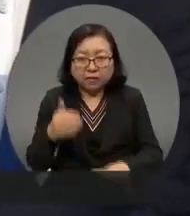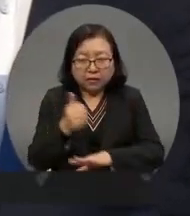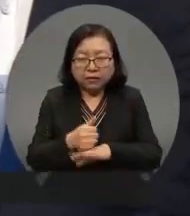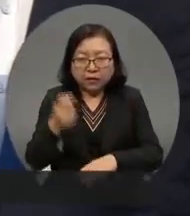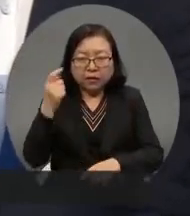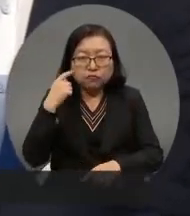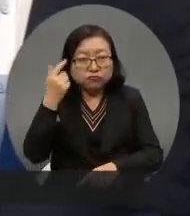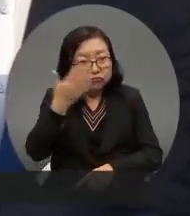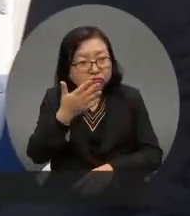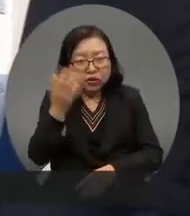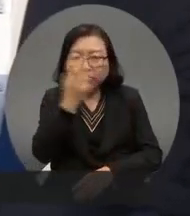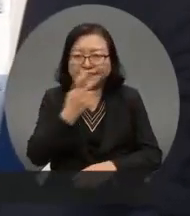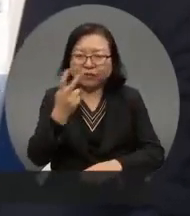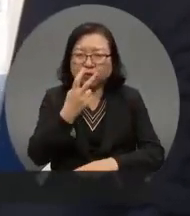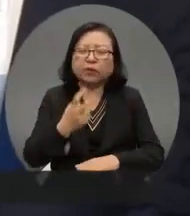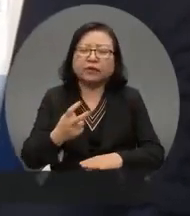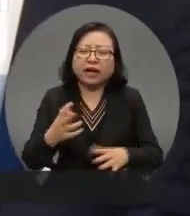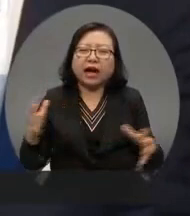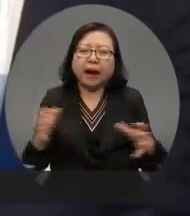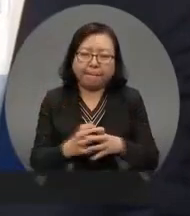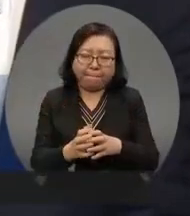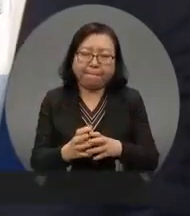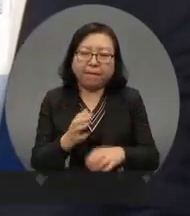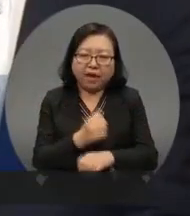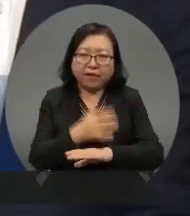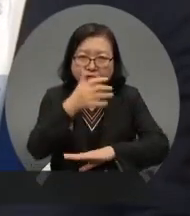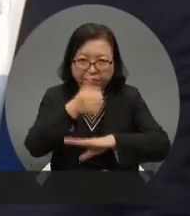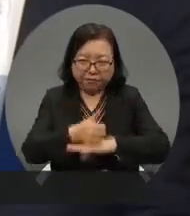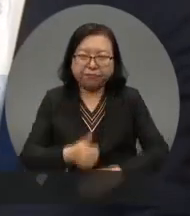의해서 최종 후보자를 결정했다는 말씀을